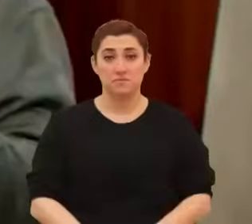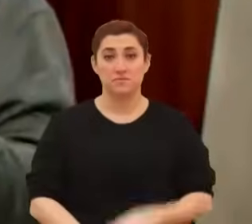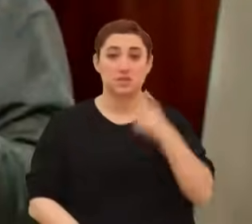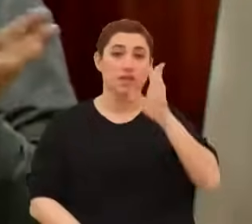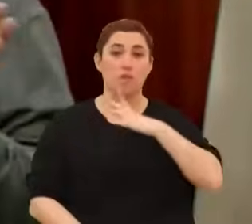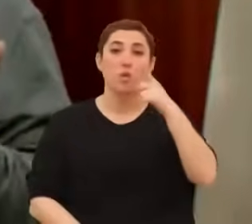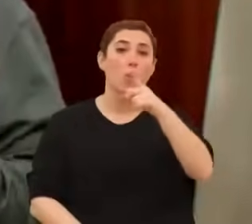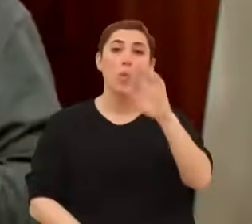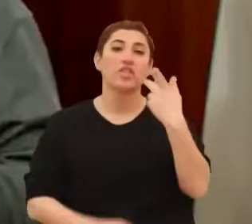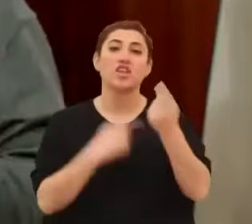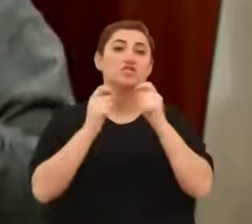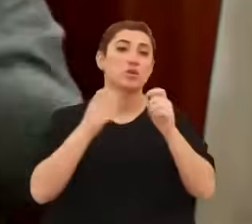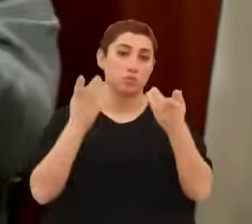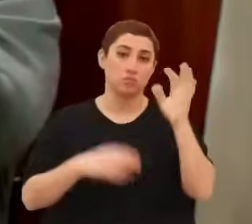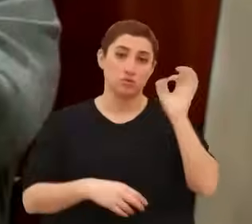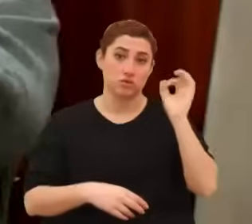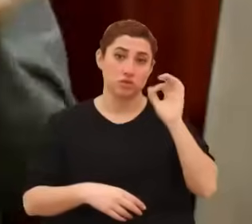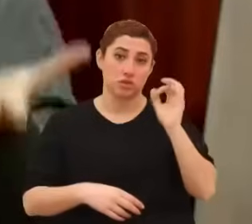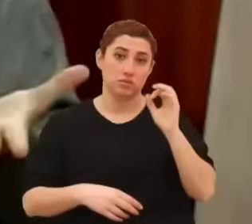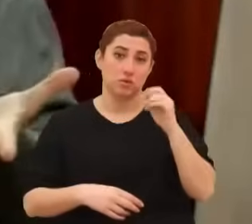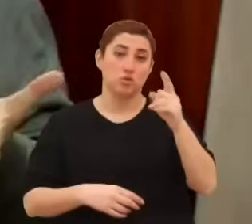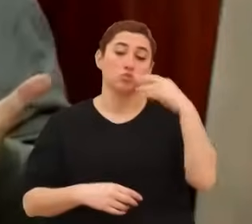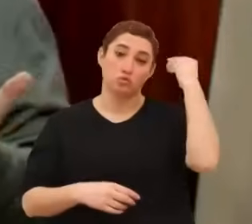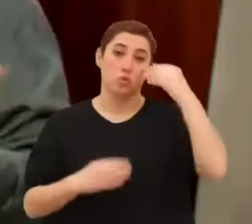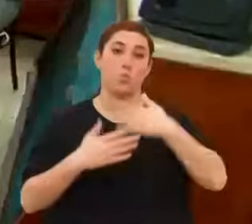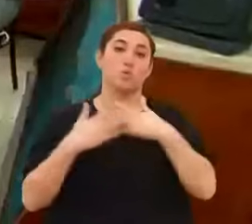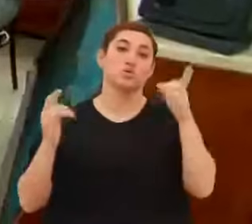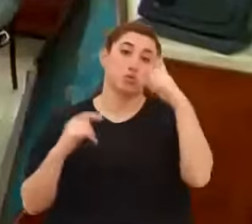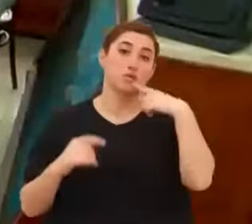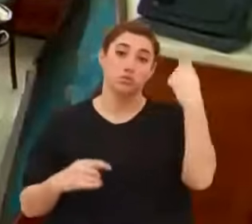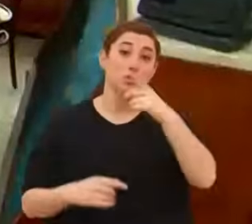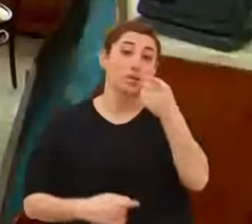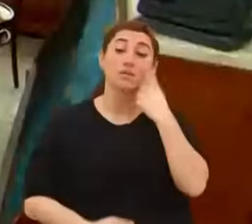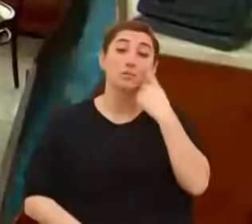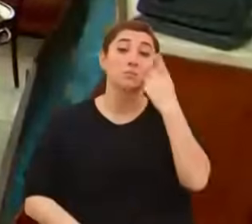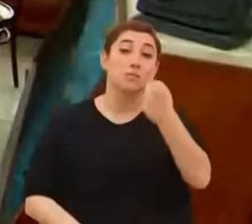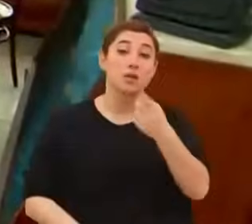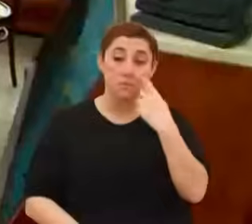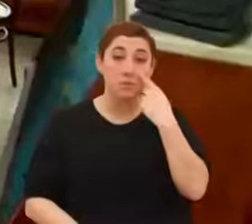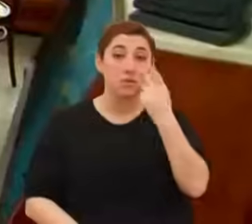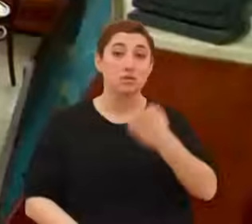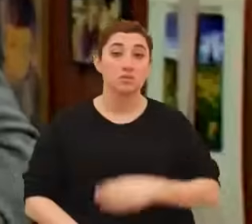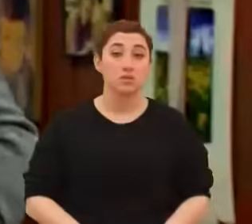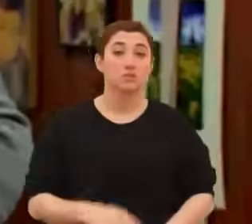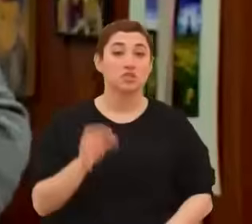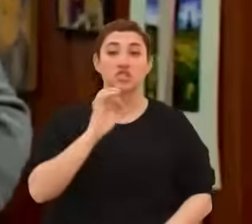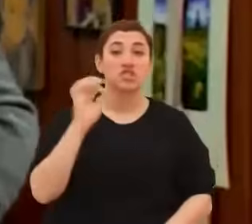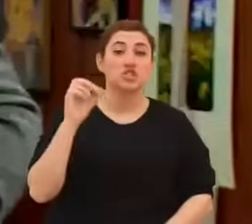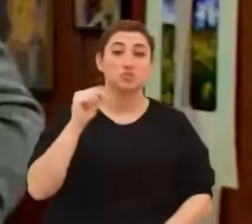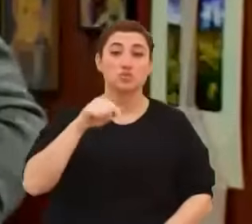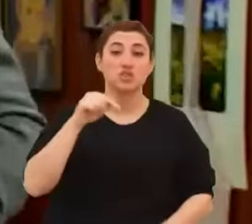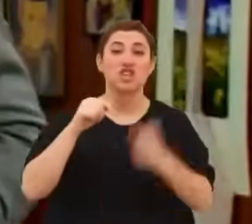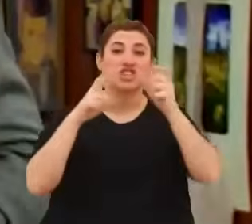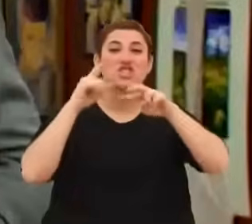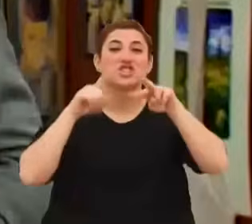Sen dururken onun inişi yapıyormuş değil mi? Ülkeden koskoca muhtarsın Fehim abi. Bak bakayım sen bu resmini. Bak bakayım. Hiç de burada